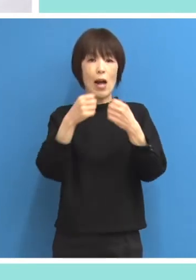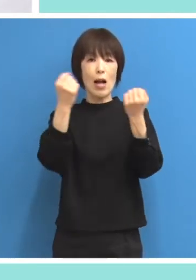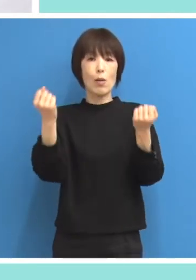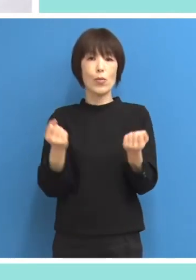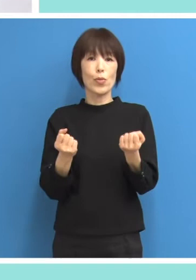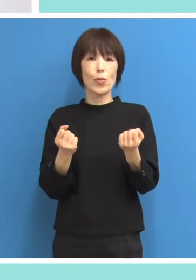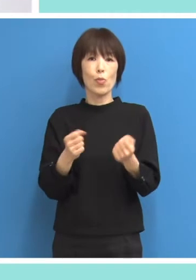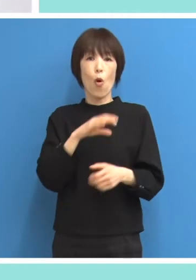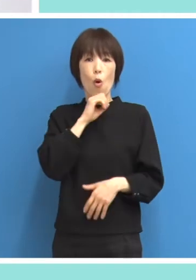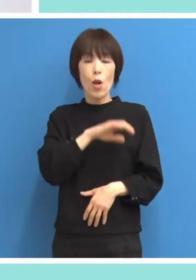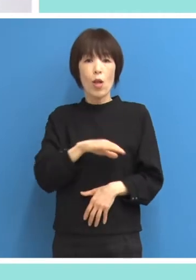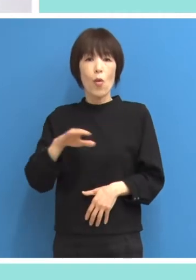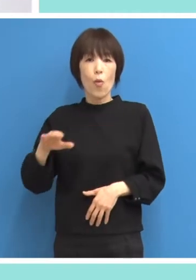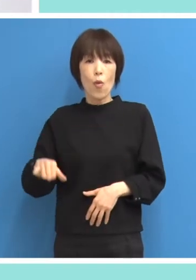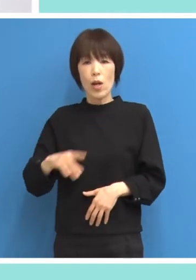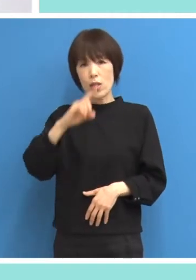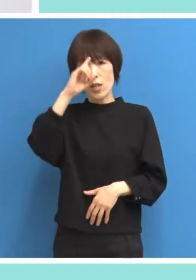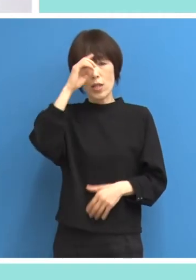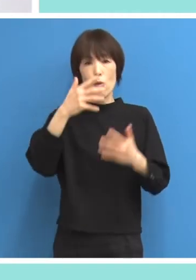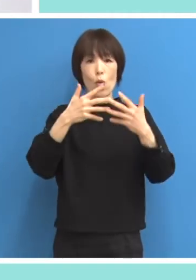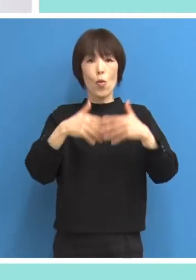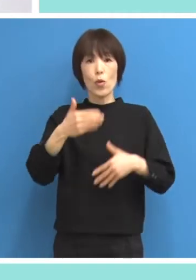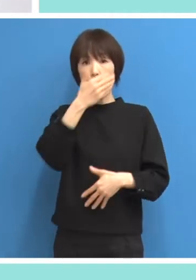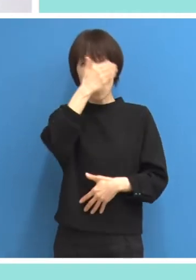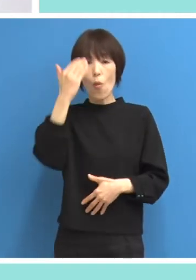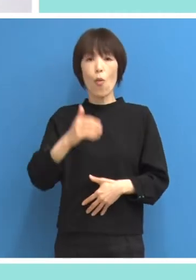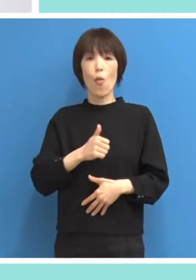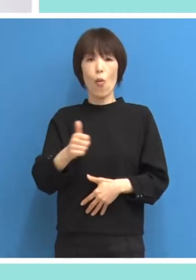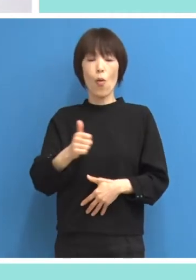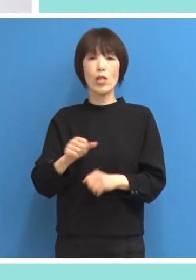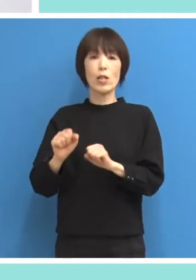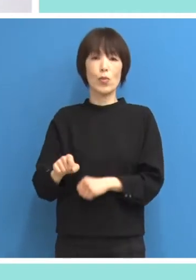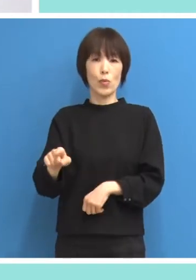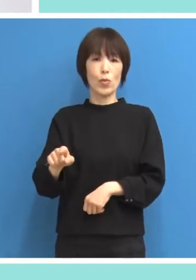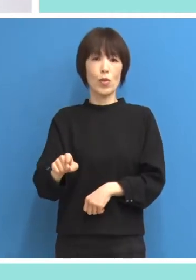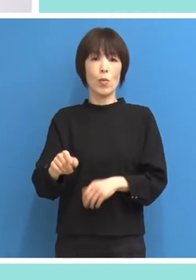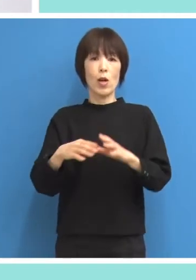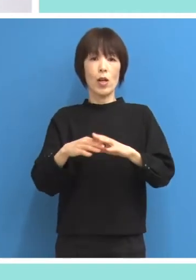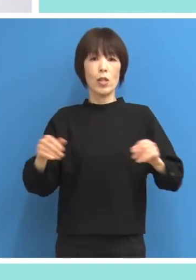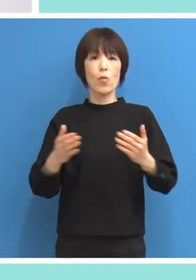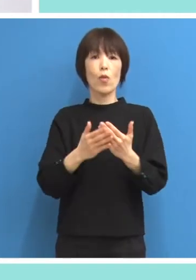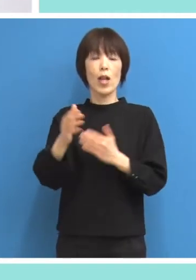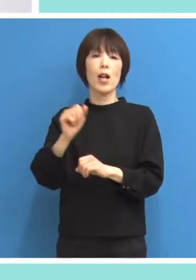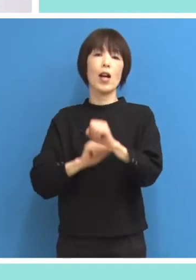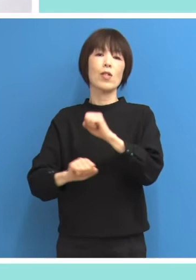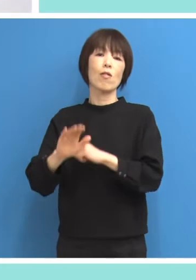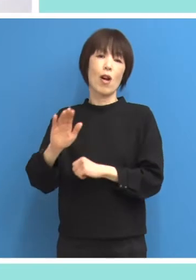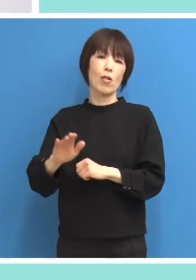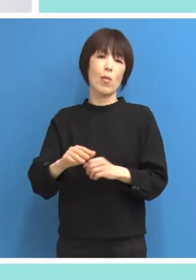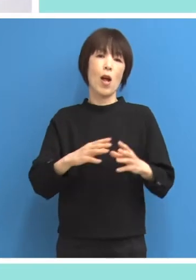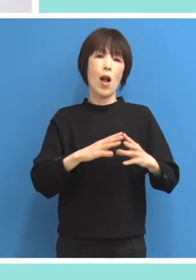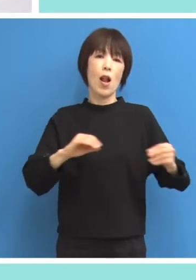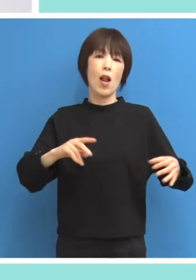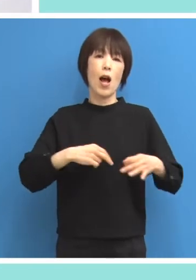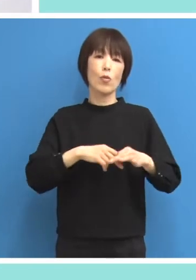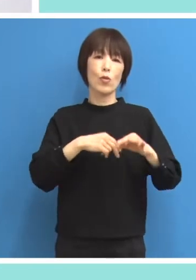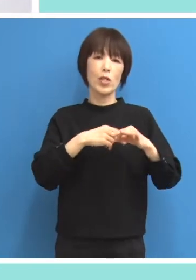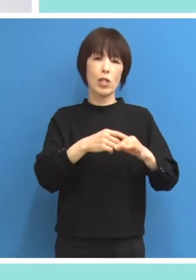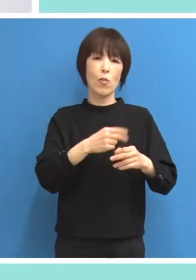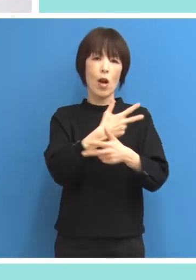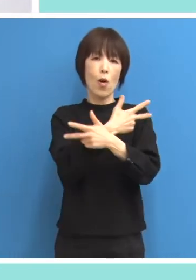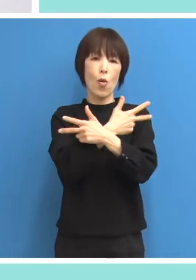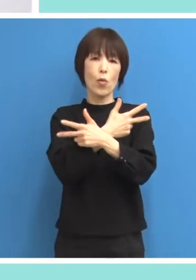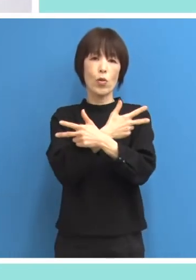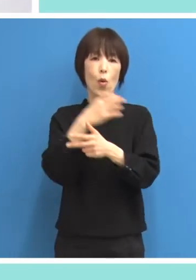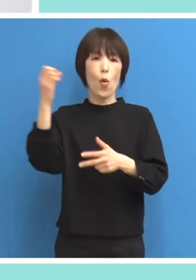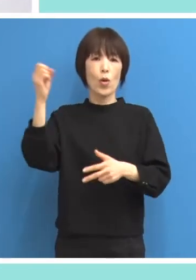大村の子たちが佐世保工業高校にいますから全国大会活躍します。ラグビー北雄大高校